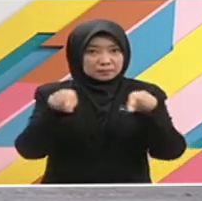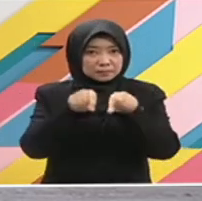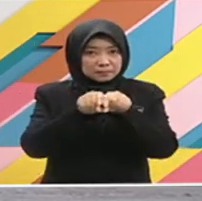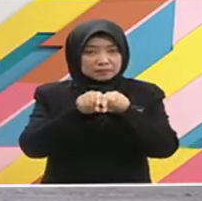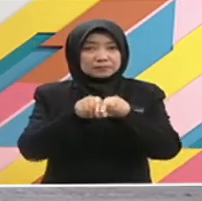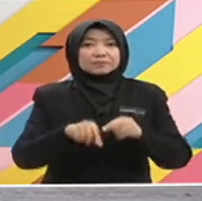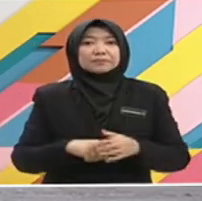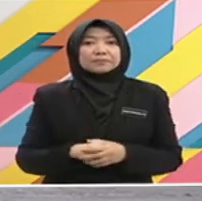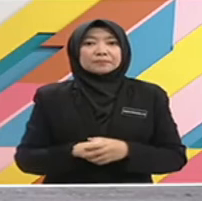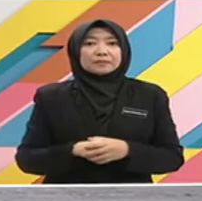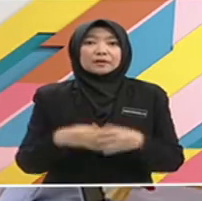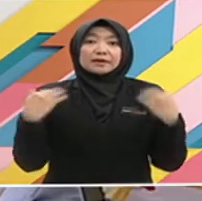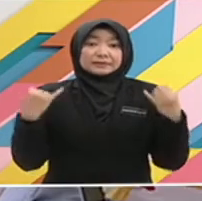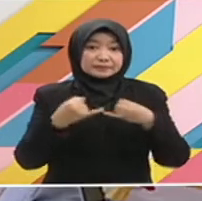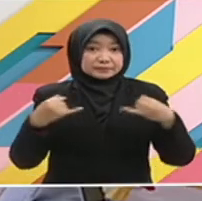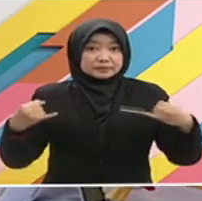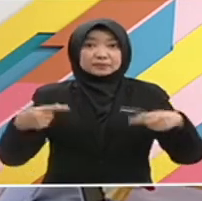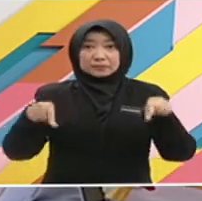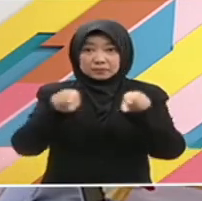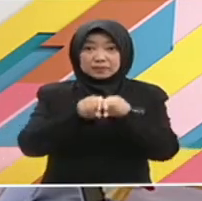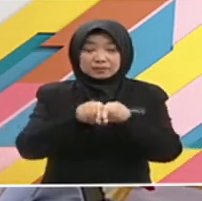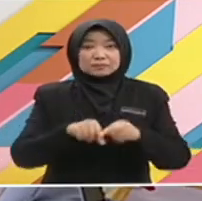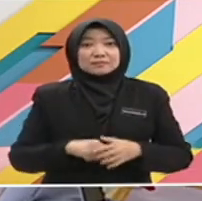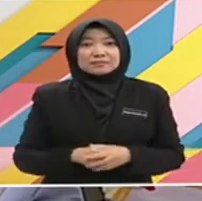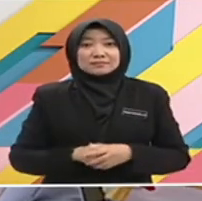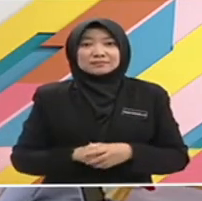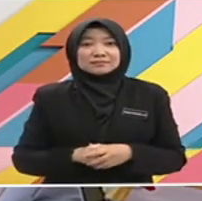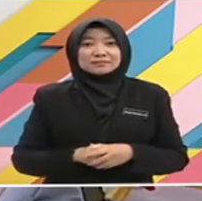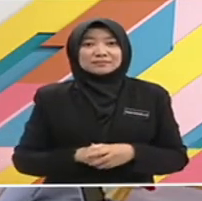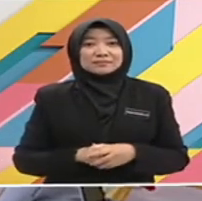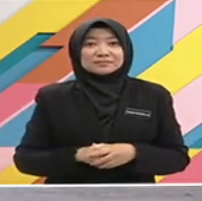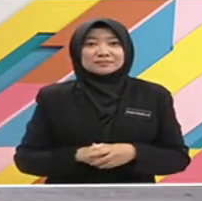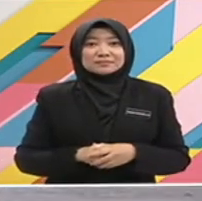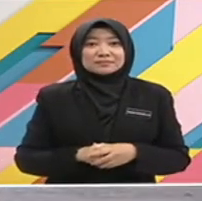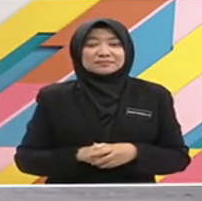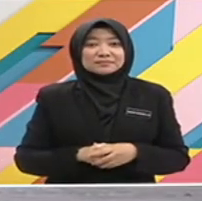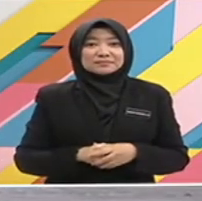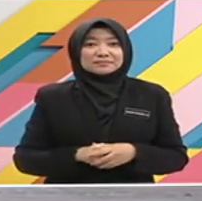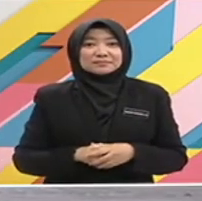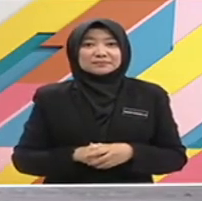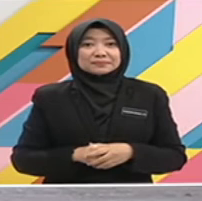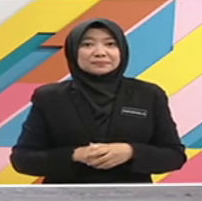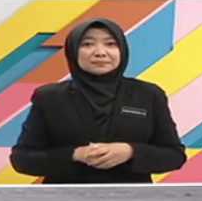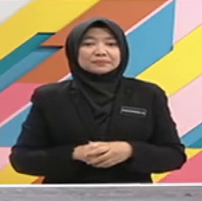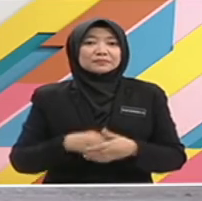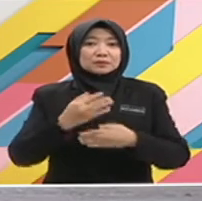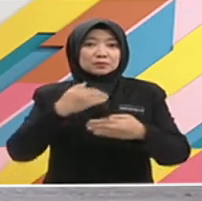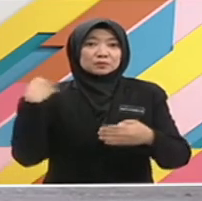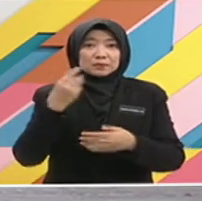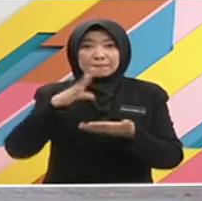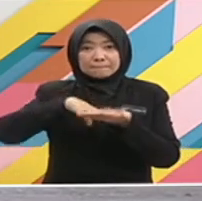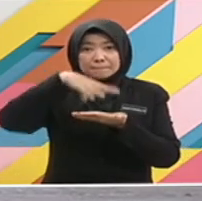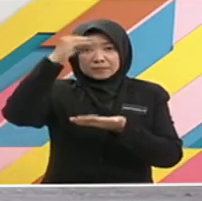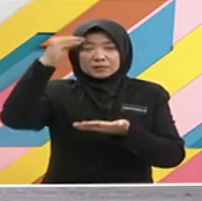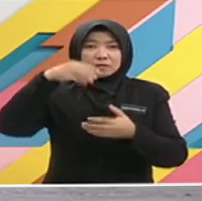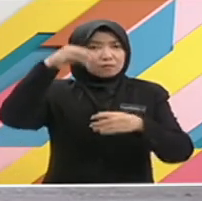Cuma dia ada jenis keseimbangannya sendiri. Ada jenis-jenis keseimbangan. Baiklah, sebelum kita pergi dengan lebih lanjut untuk kelas